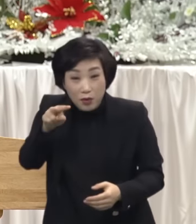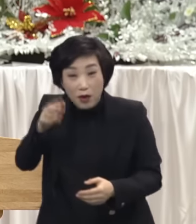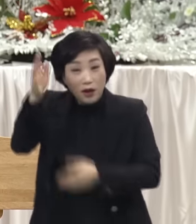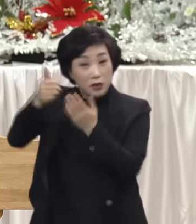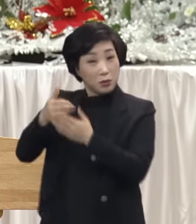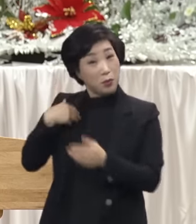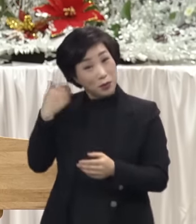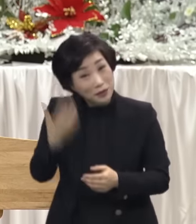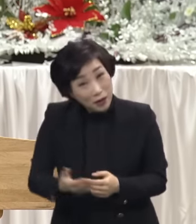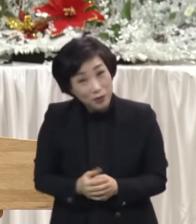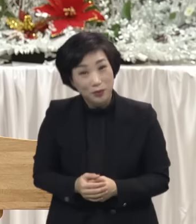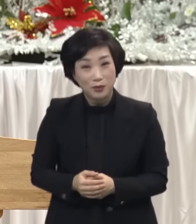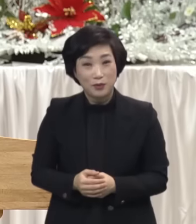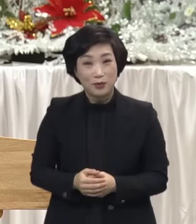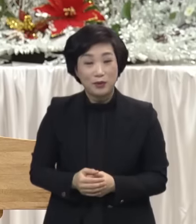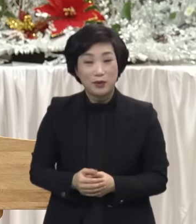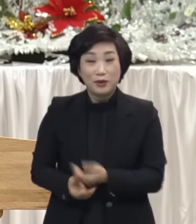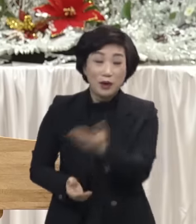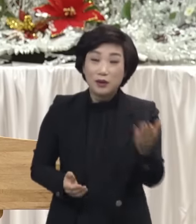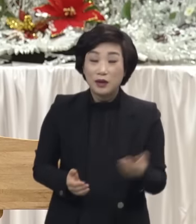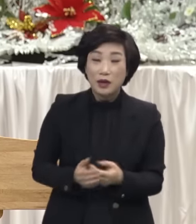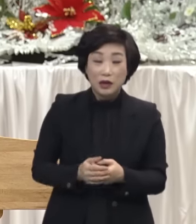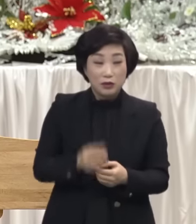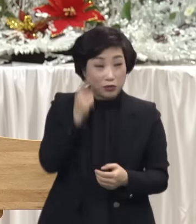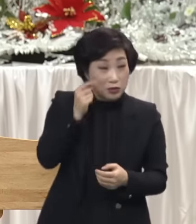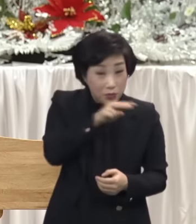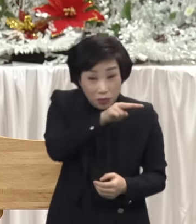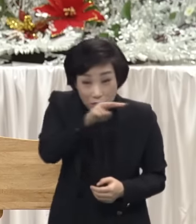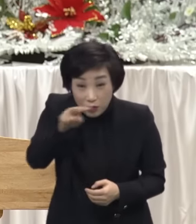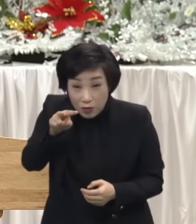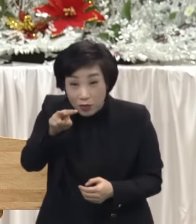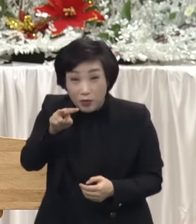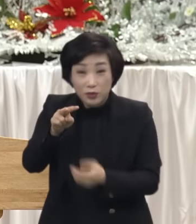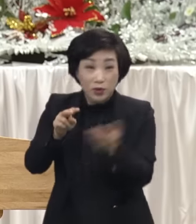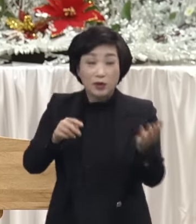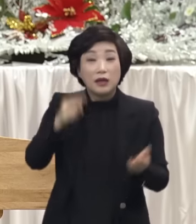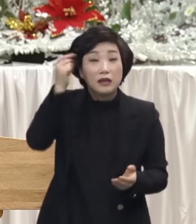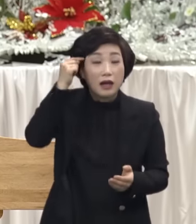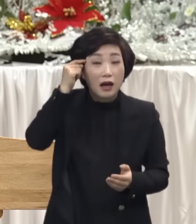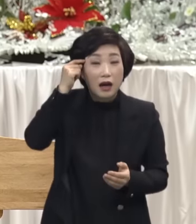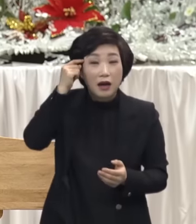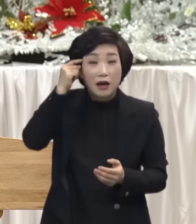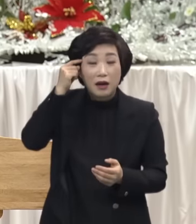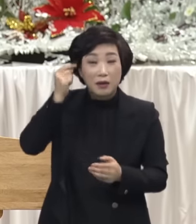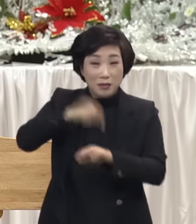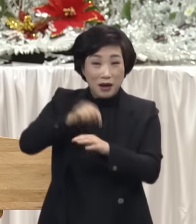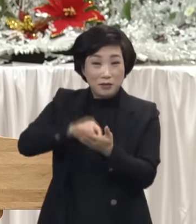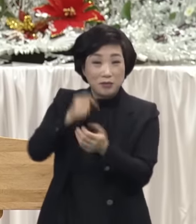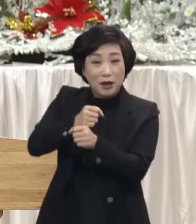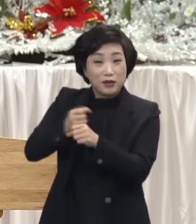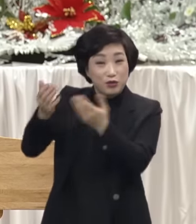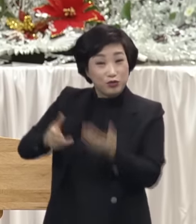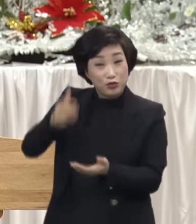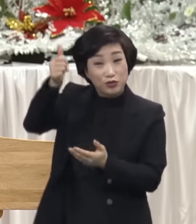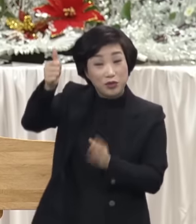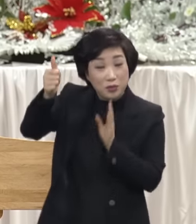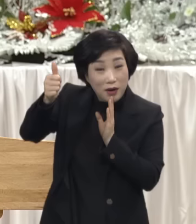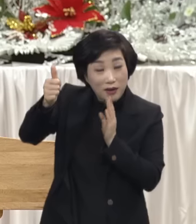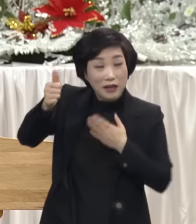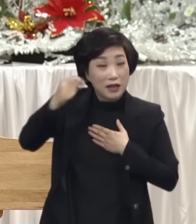모르겠니? 네 눈이 보고 네 생각을 내가 네 마음을 만들었는데